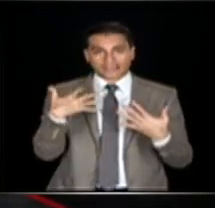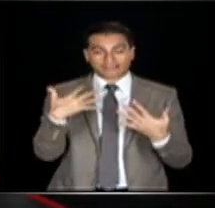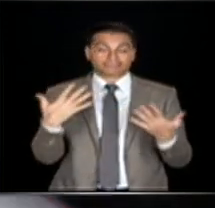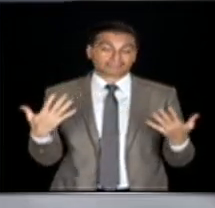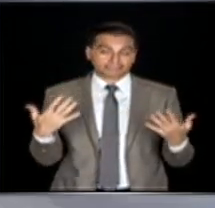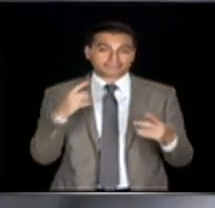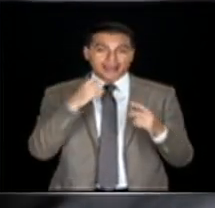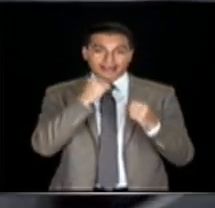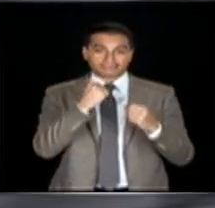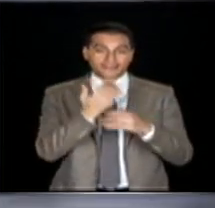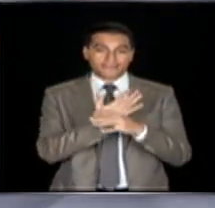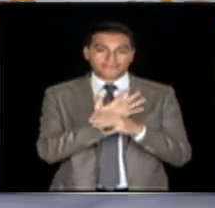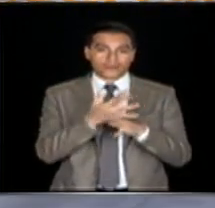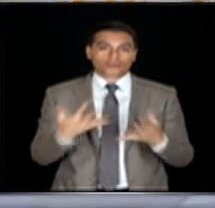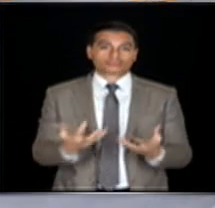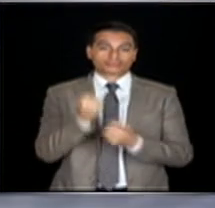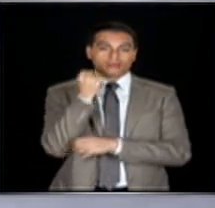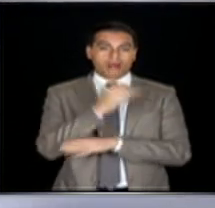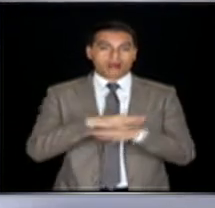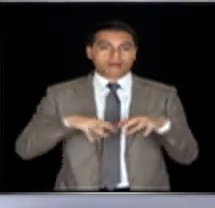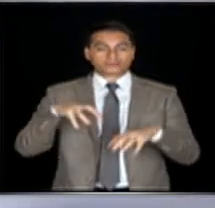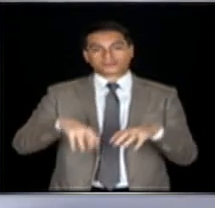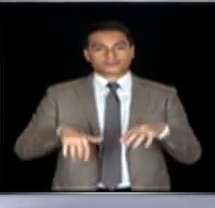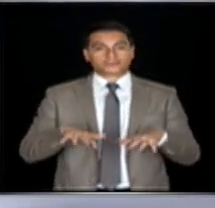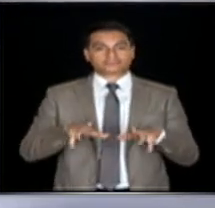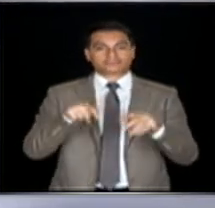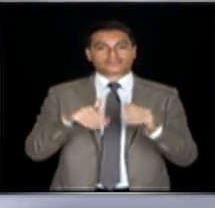10,990,000 جنيه من البنك الأهلي لتطوير القرى المصرية.